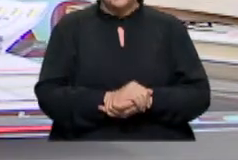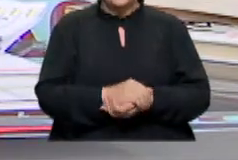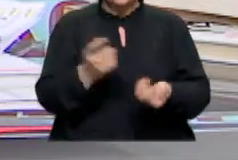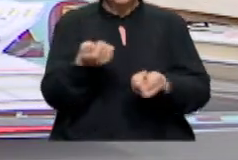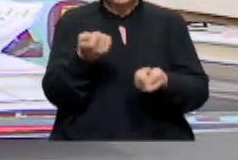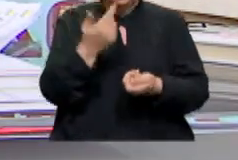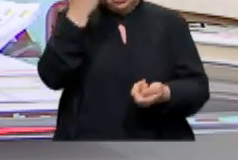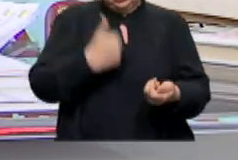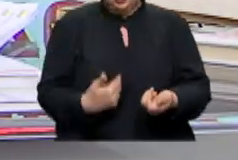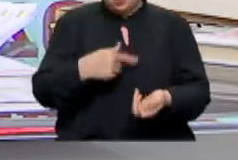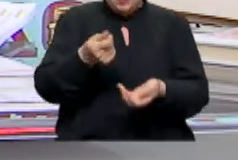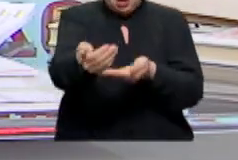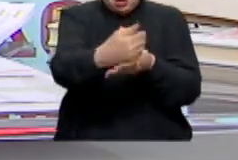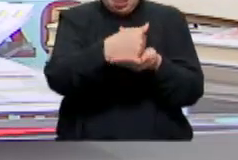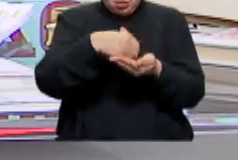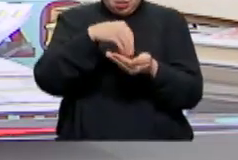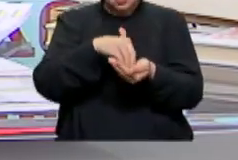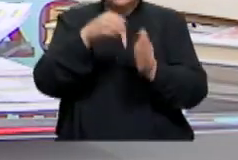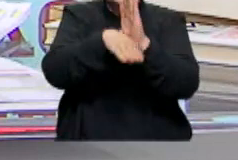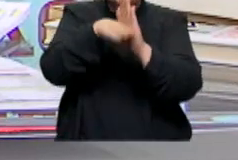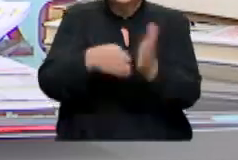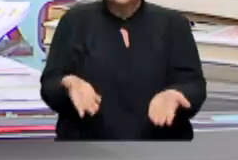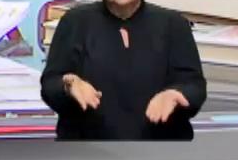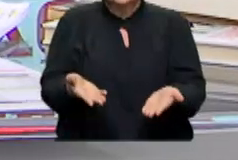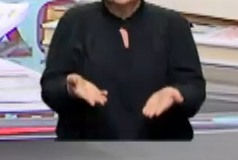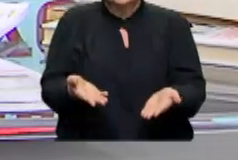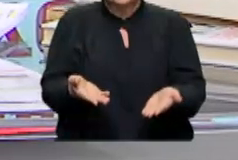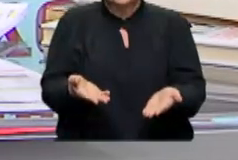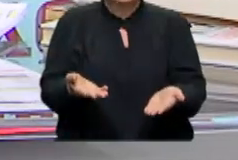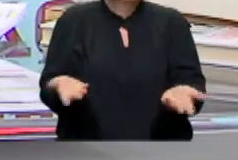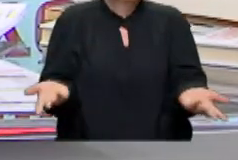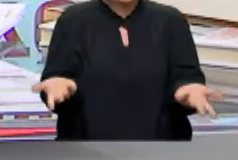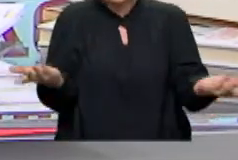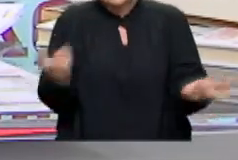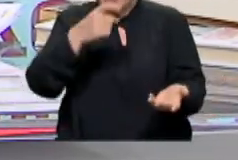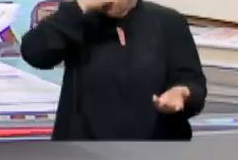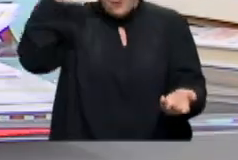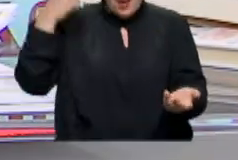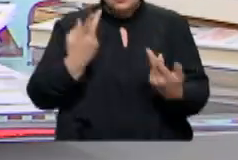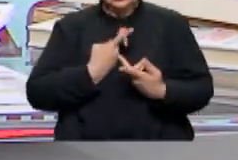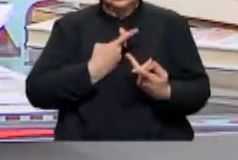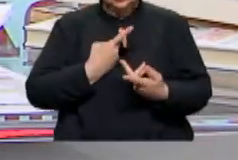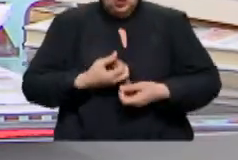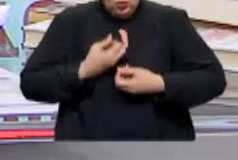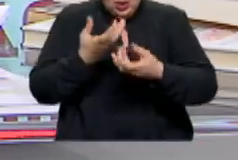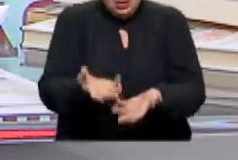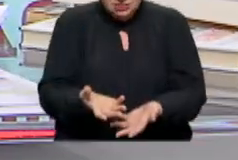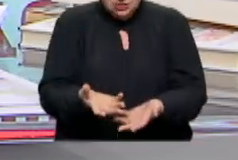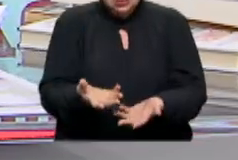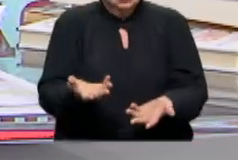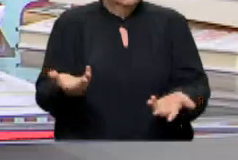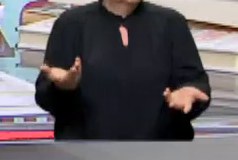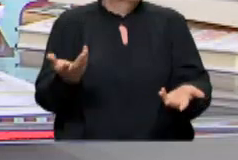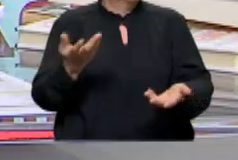Çalışan insanların da aldığı para son derece düşük. Zaten emeğimiz, ürettiğimiz,